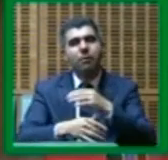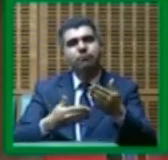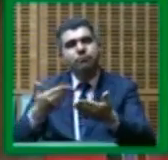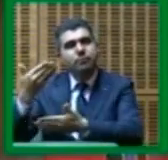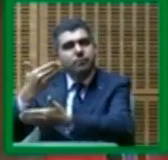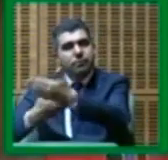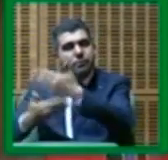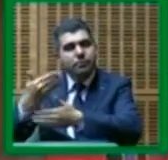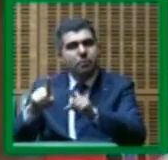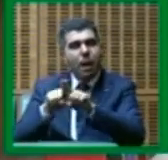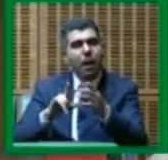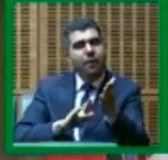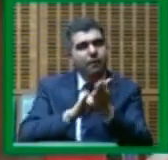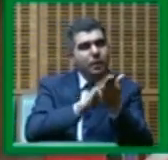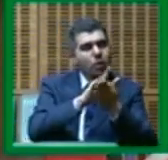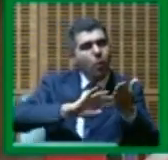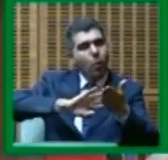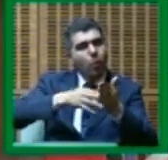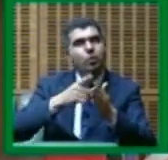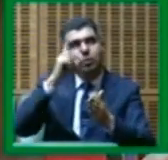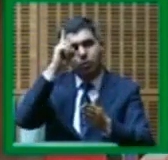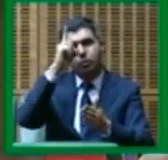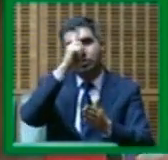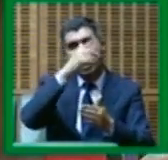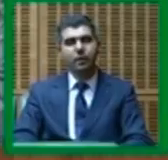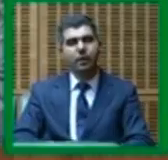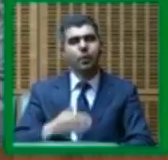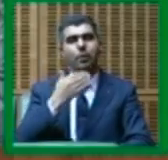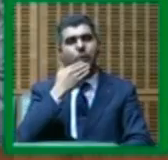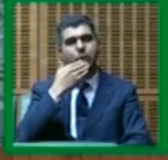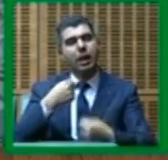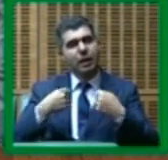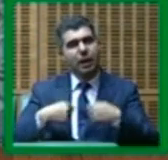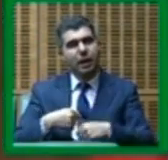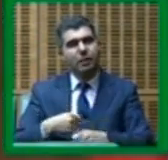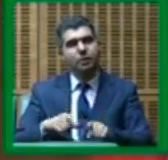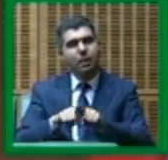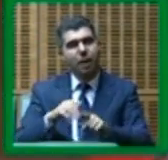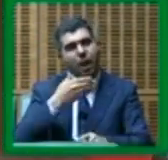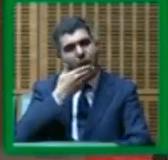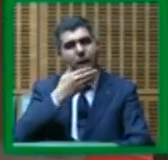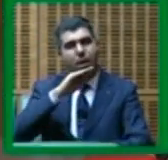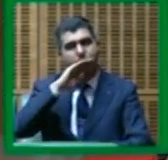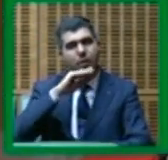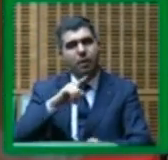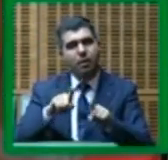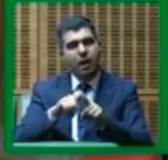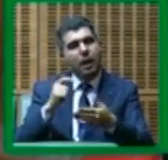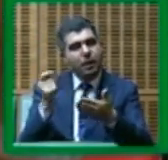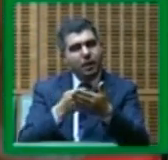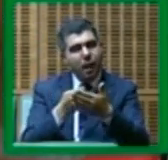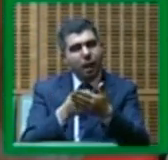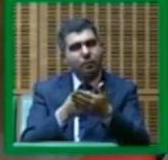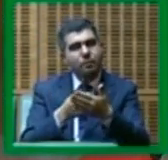نديروا النقل الداخلي لجميع هذه الجهات ولجميع هذه المدن. شكرا السيد الرئيس. لا الحمد لله، ما هو الطلب